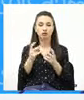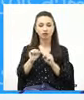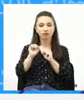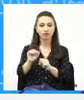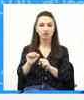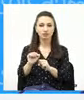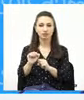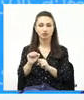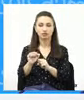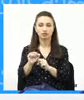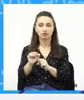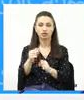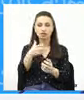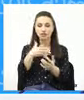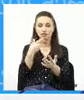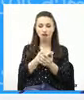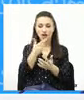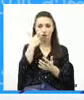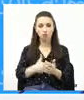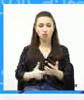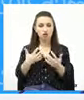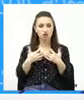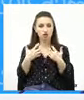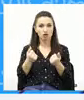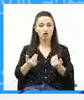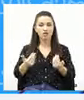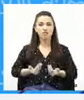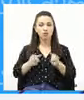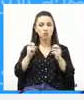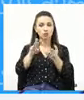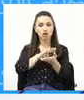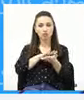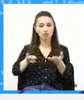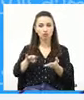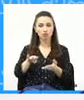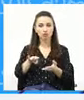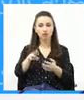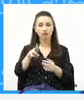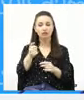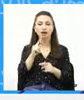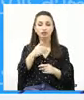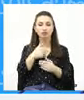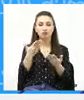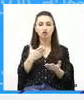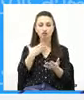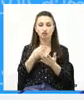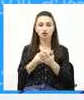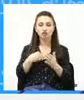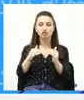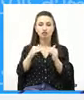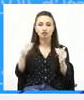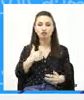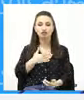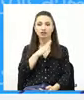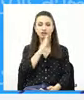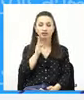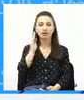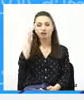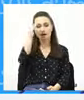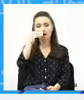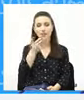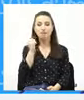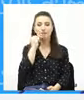დავიცვათ საკუთარი ჯანმრთელობა, სიცოცხლის უსაფრთხოება და რა თქმა უნდა ჩვენი შვილები, ჩვენი დედები,